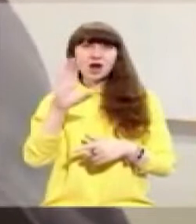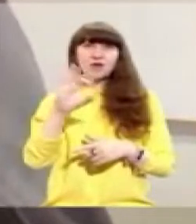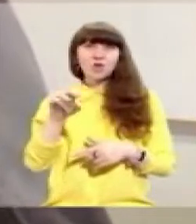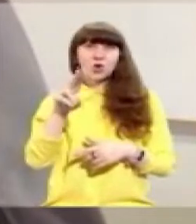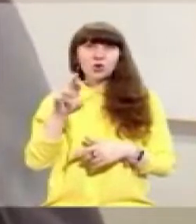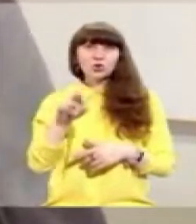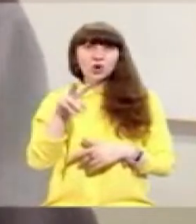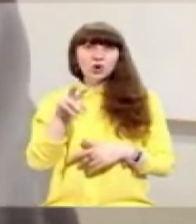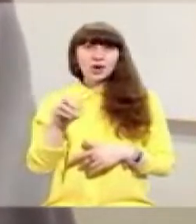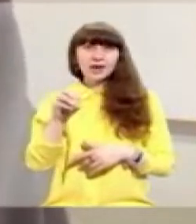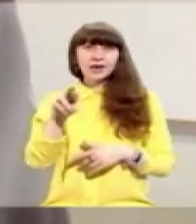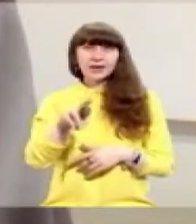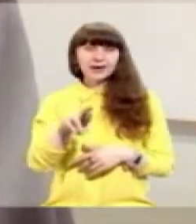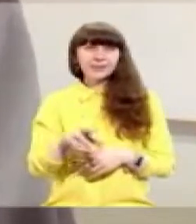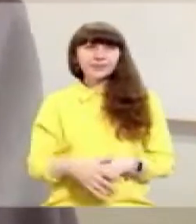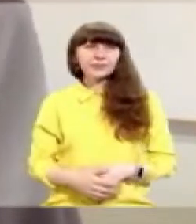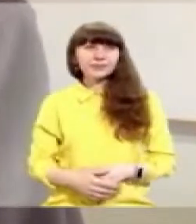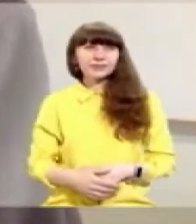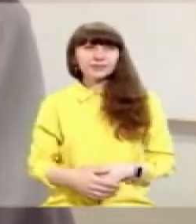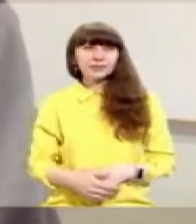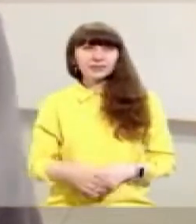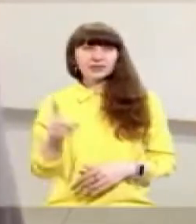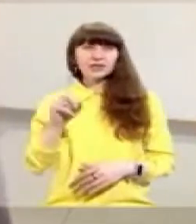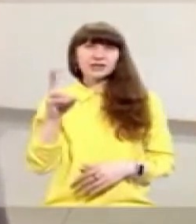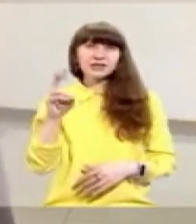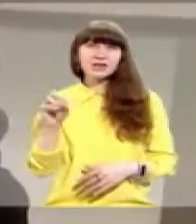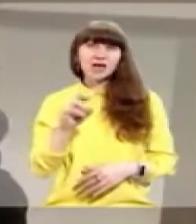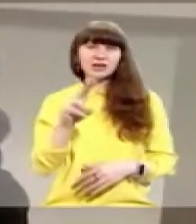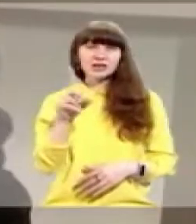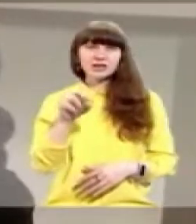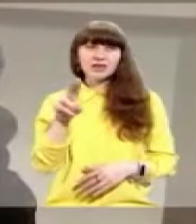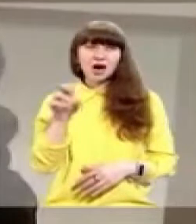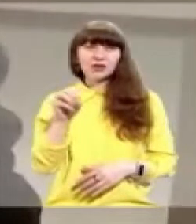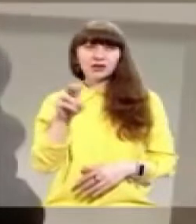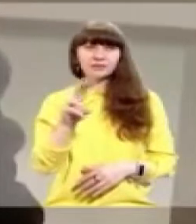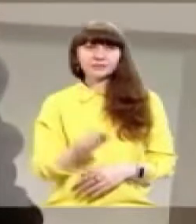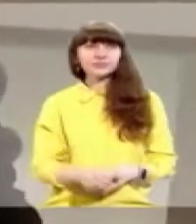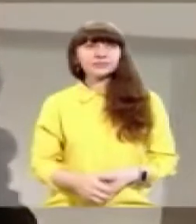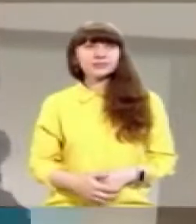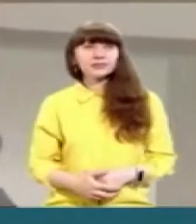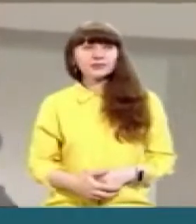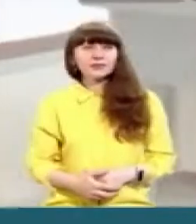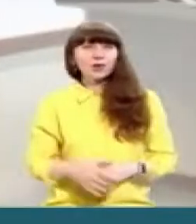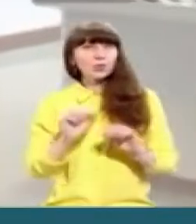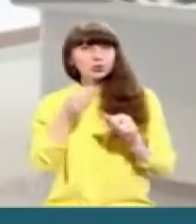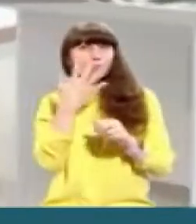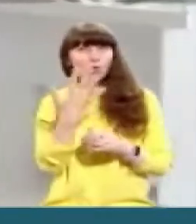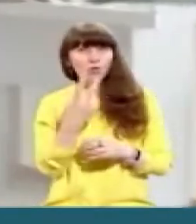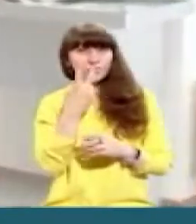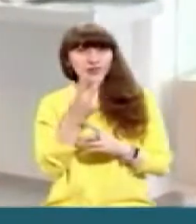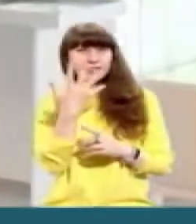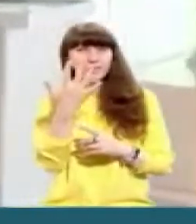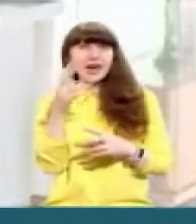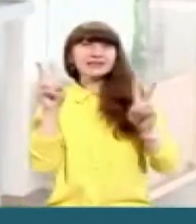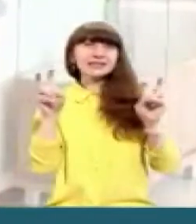глобально и сам по знаку зодиака водолей на выставке можно ознакомиться с пятью основными темами работ